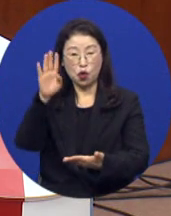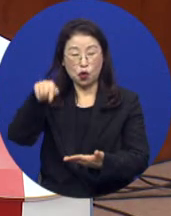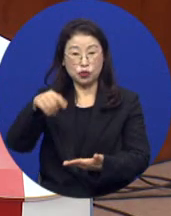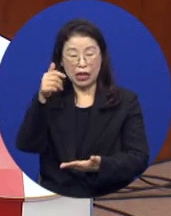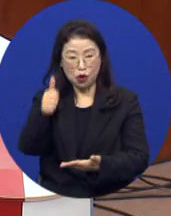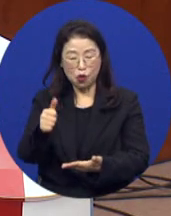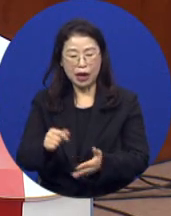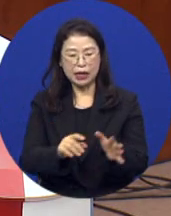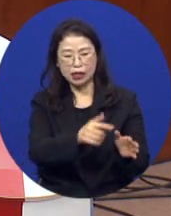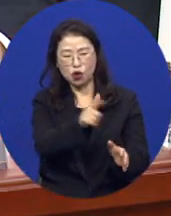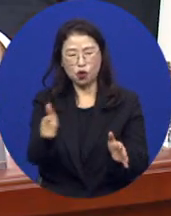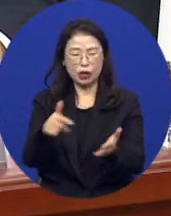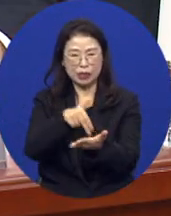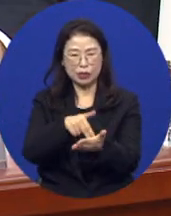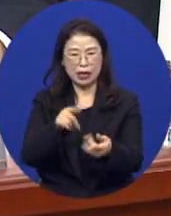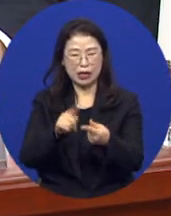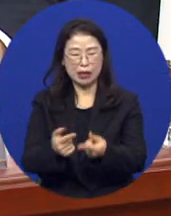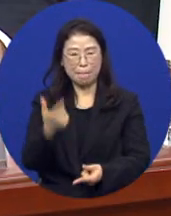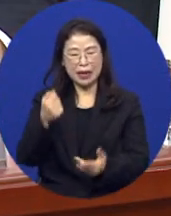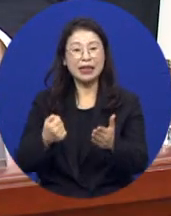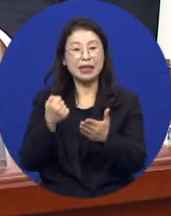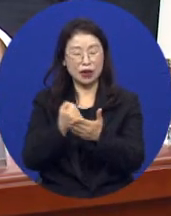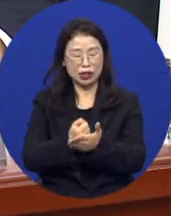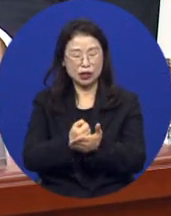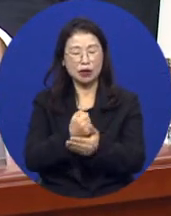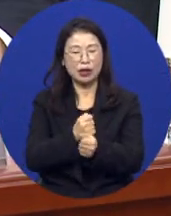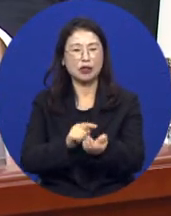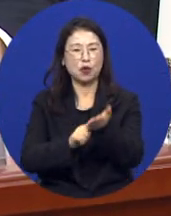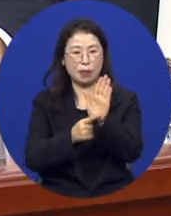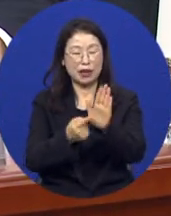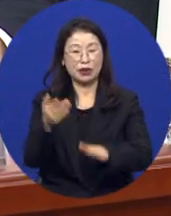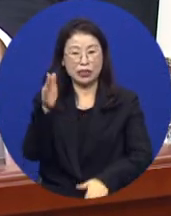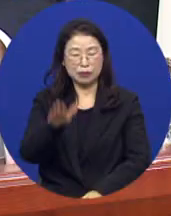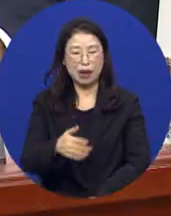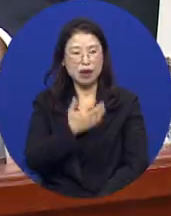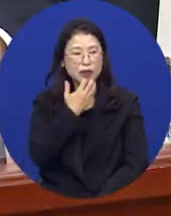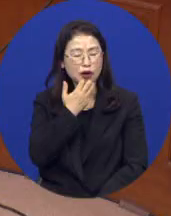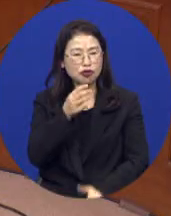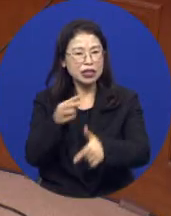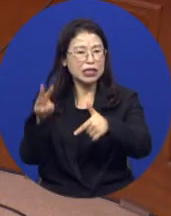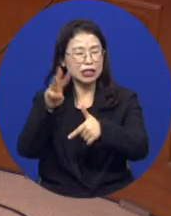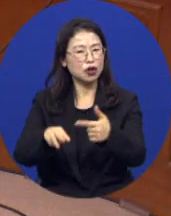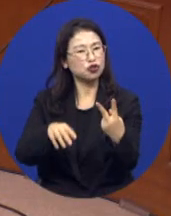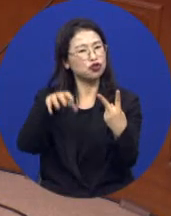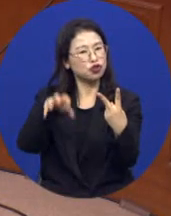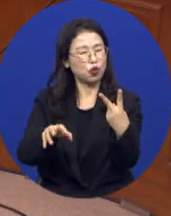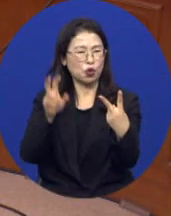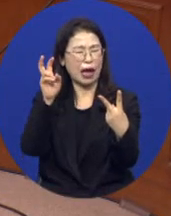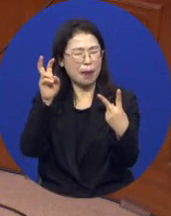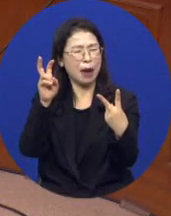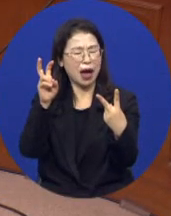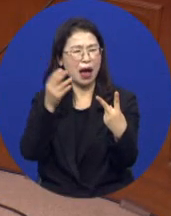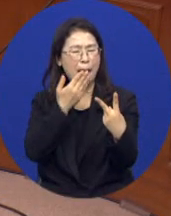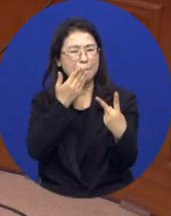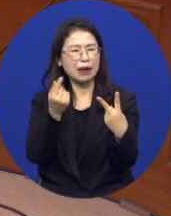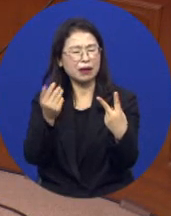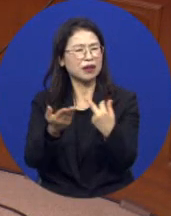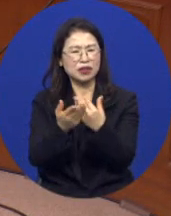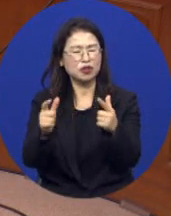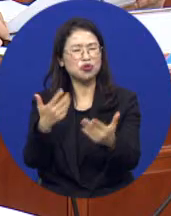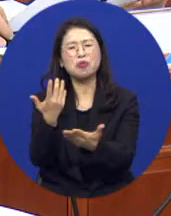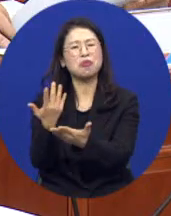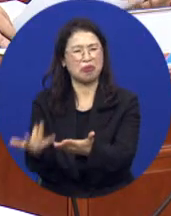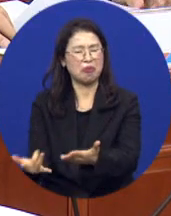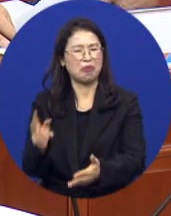등 제반사항을 종합해 조속히 결정하겠다고 밝혔는데 서울과 인천 2파전으로 압축됐다는